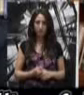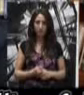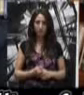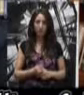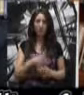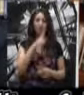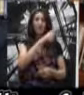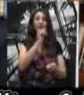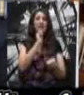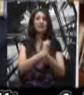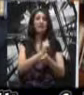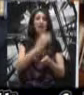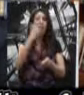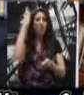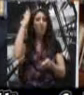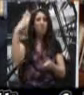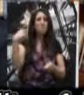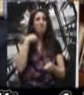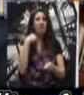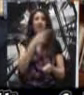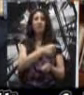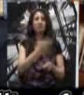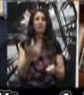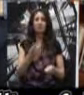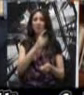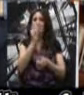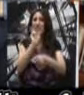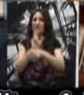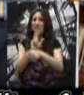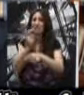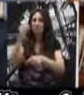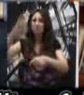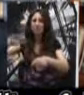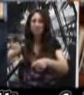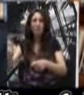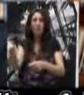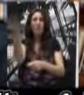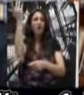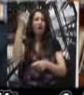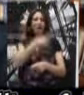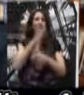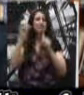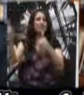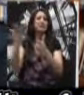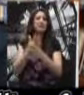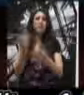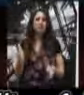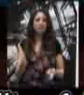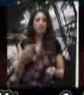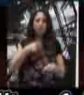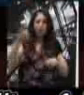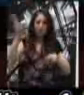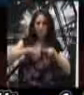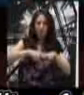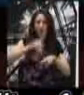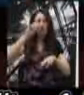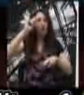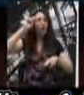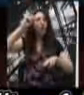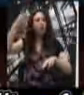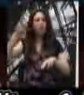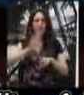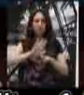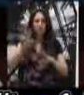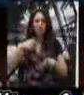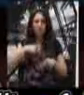هل السجن يساوي انك انت تروحي تستلفي عشان او تاخدي حاجات زي كده؟ لا، تاني عمري